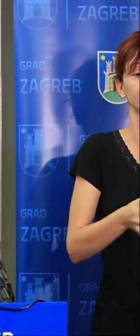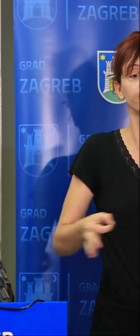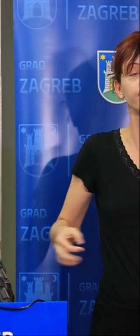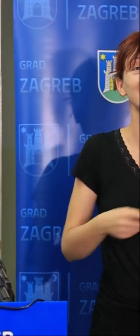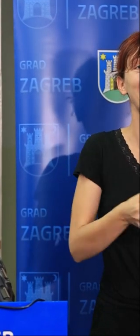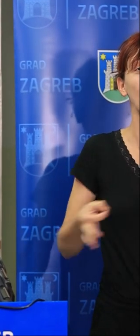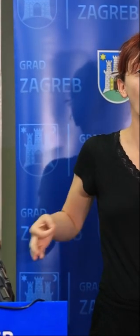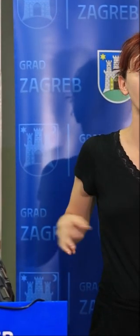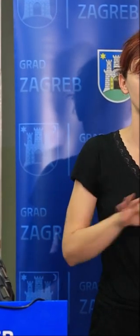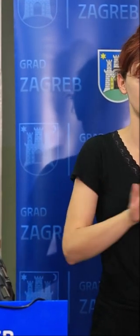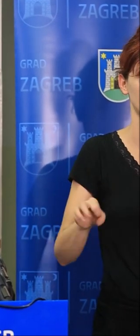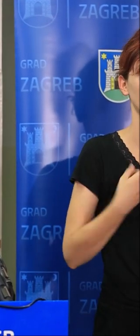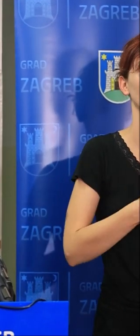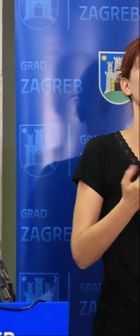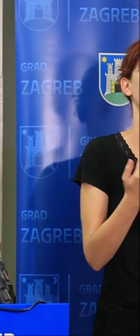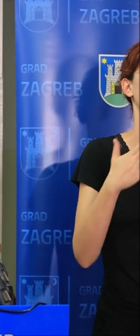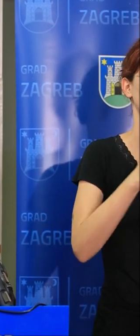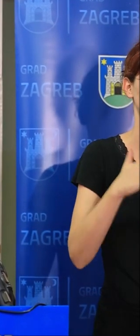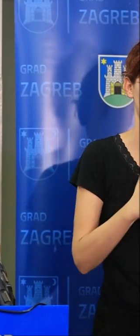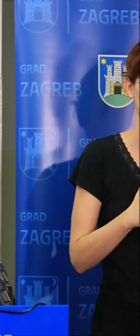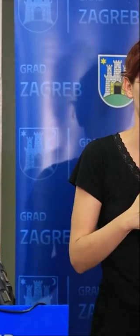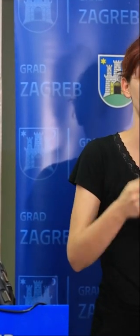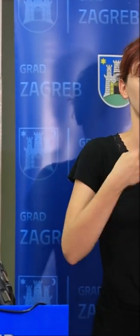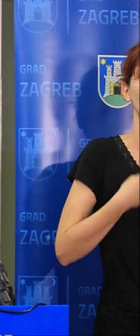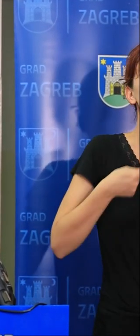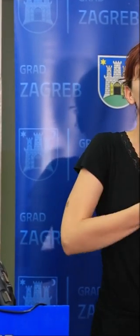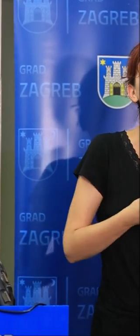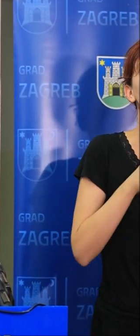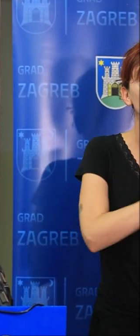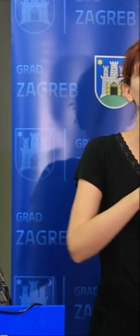kućanstava, ali smo rekli da ćemo to napraviti. Radije će ulagati u takve stvari nego u fontanu. Evo, spomenuli ste